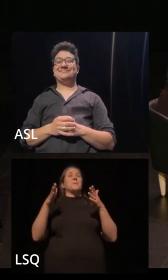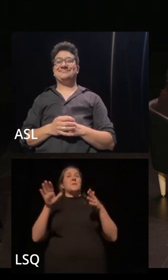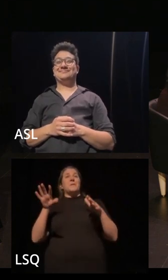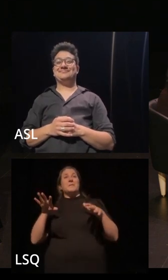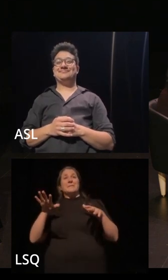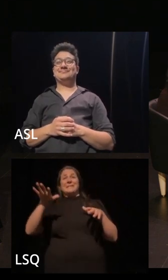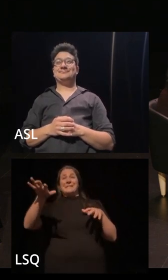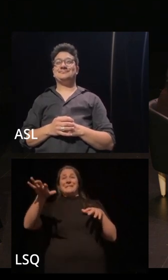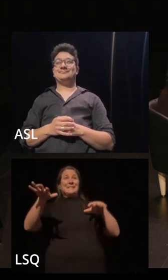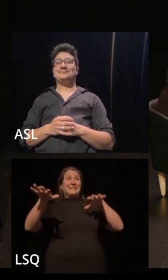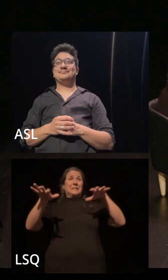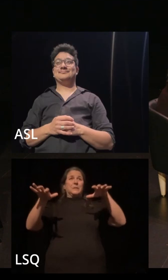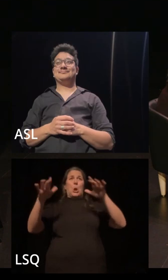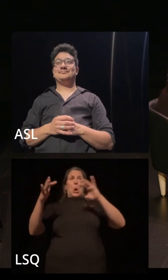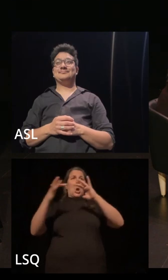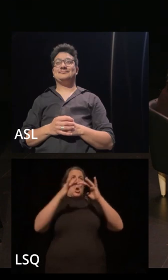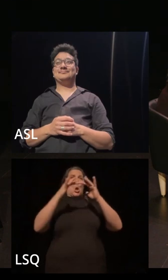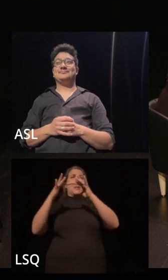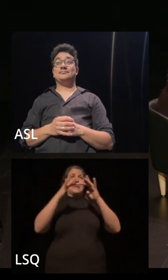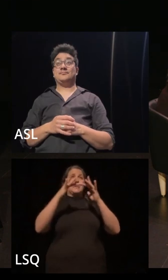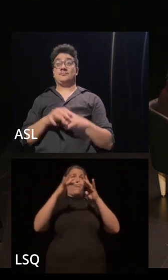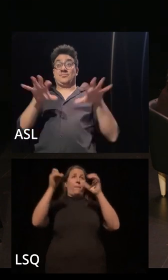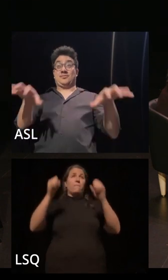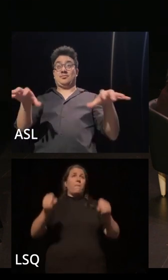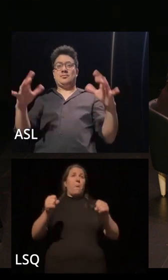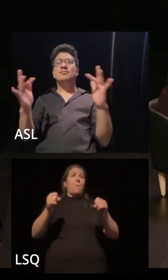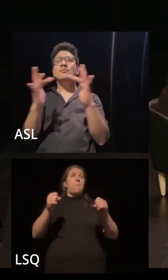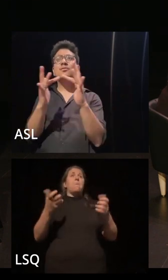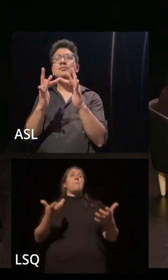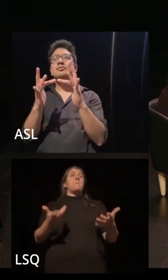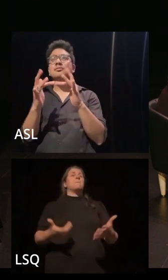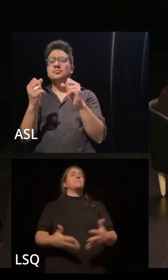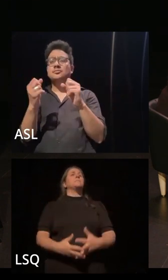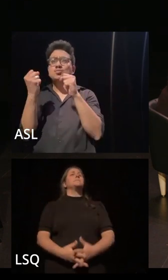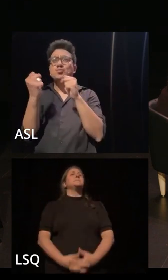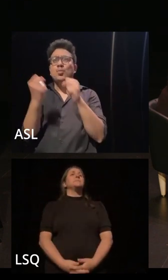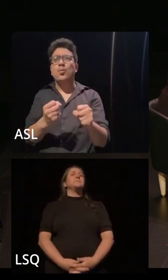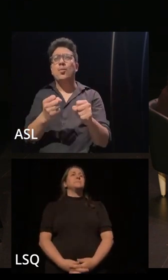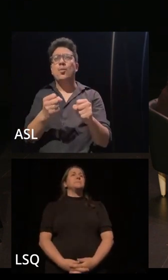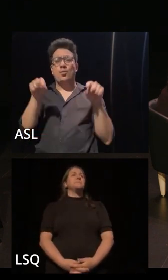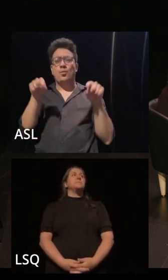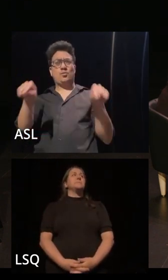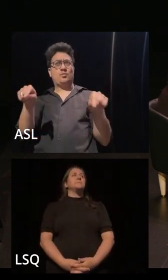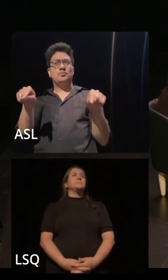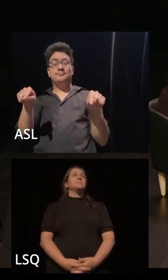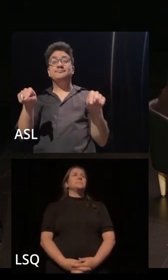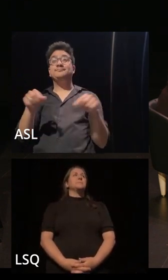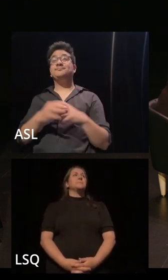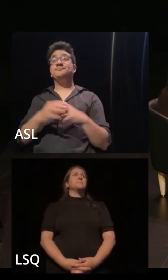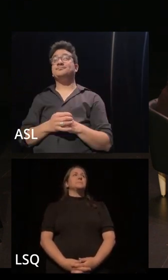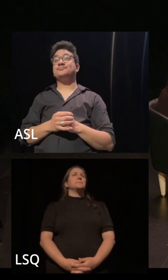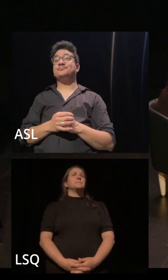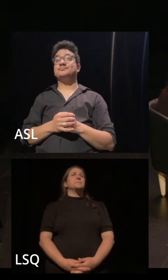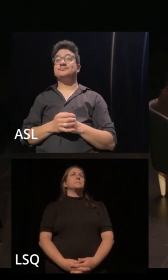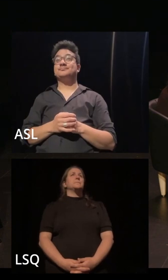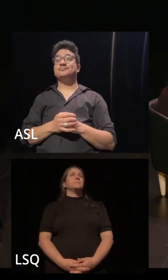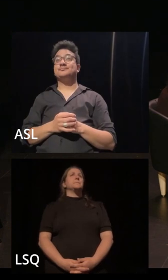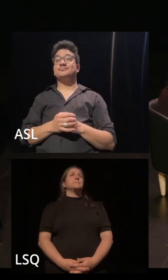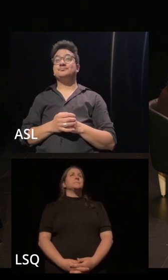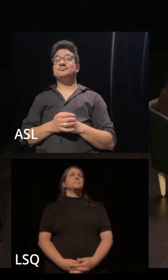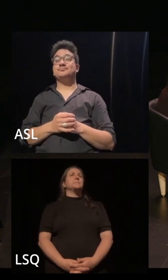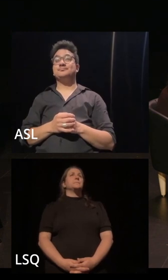frontière. Y luego pues se ven otras diferencias que a lo largo de la historia se han incorporado